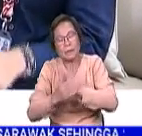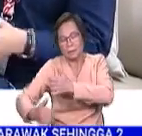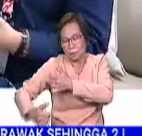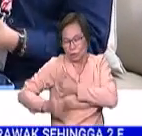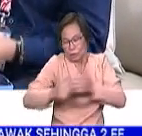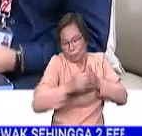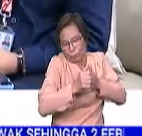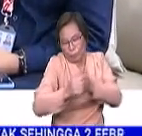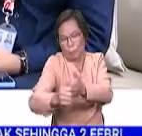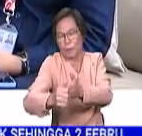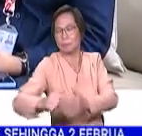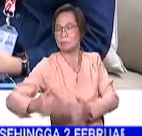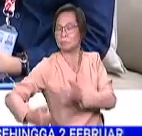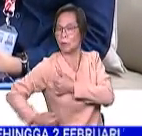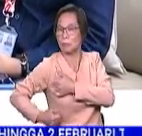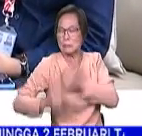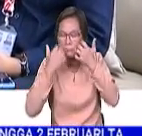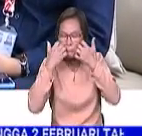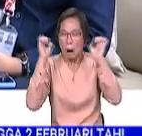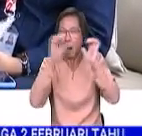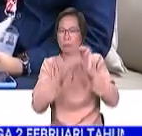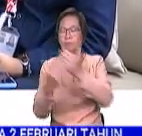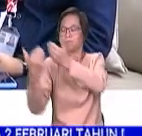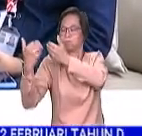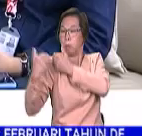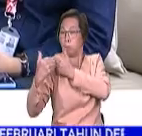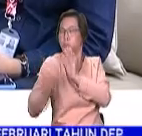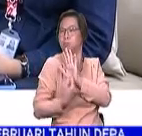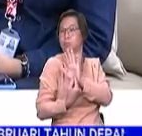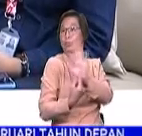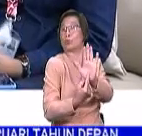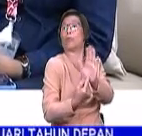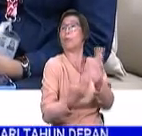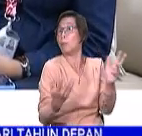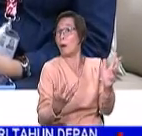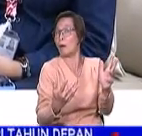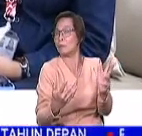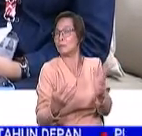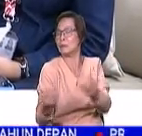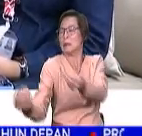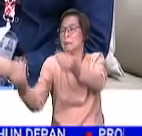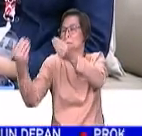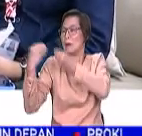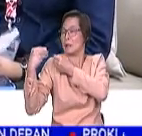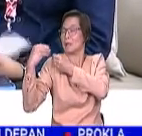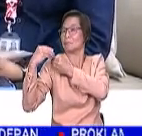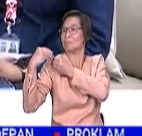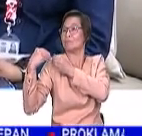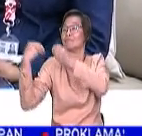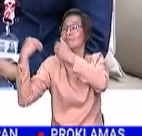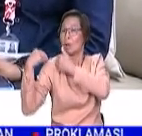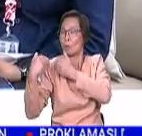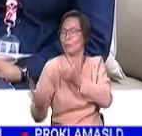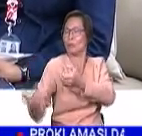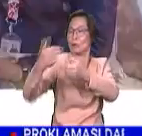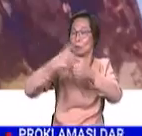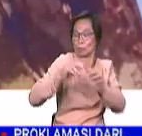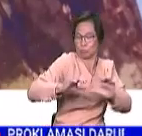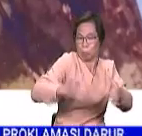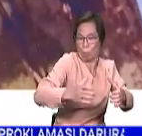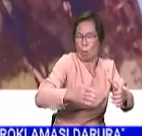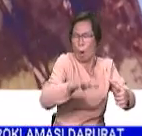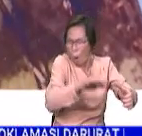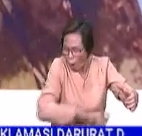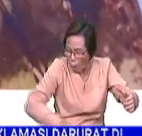memimpin anggota kewibawaan dan tanggungjawab terserahlah apabila diamanahkan untuk mengetuai plastun dalam